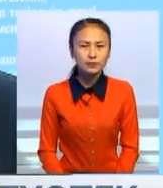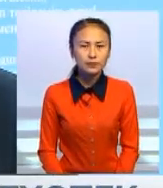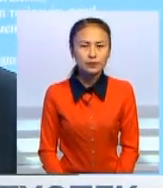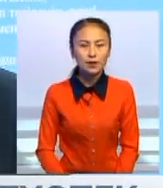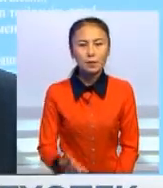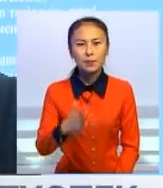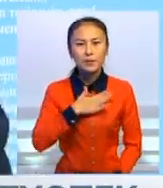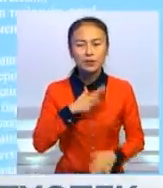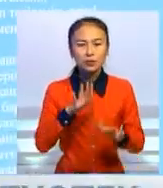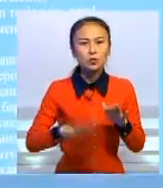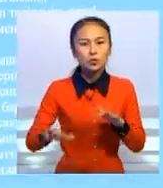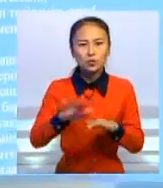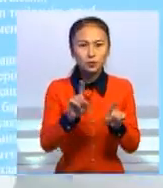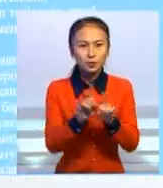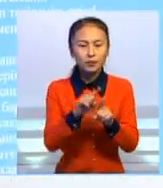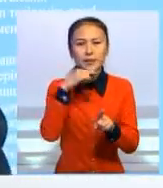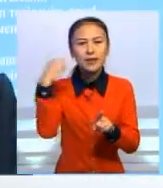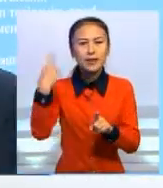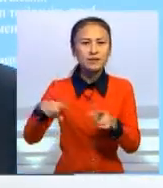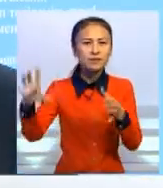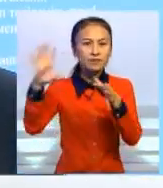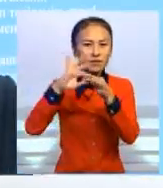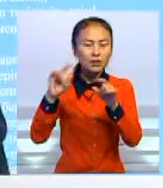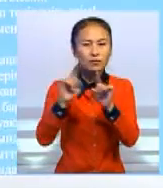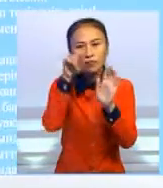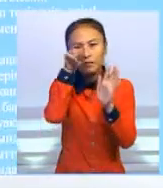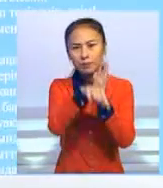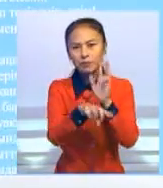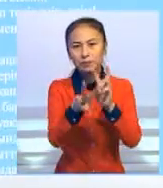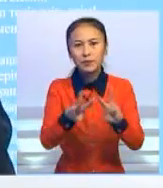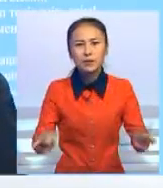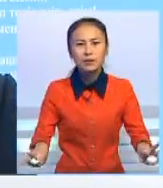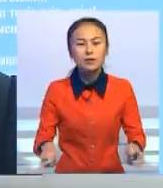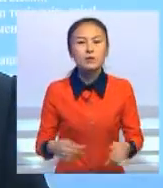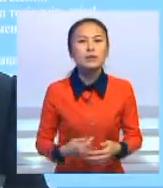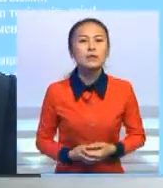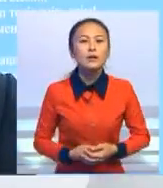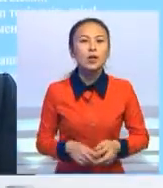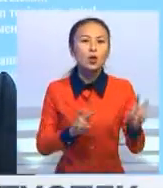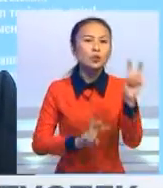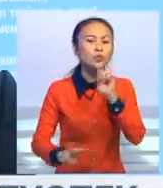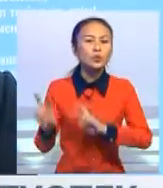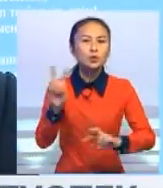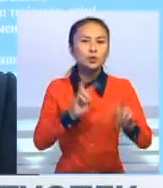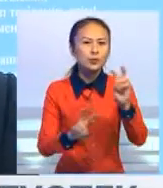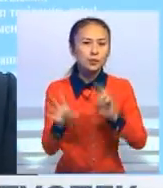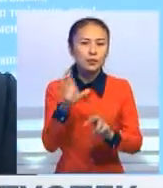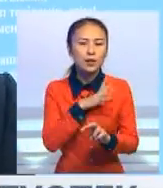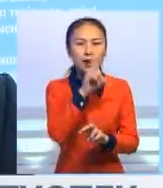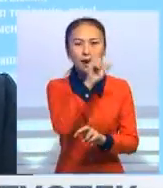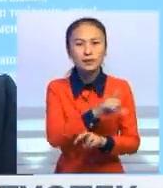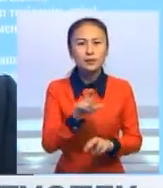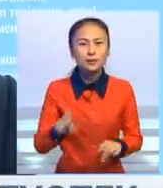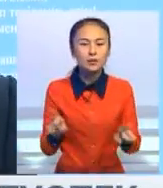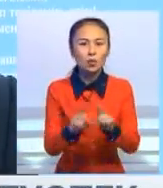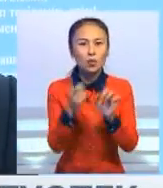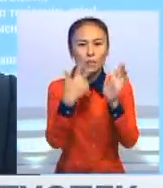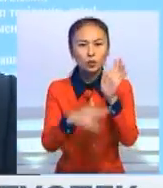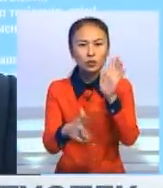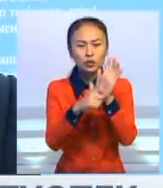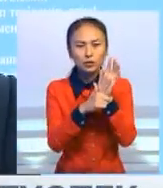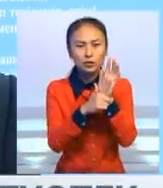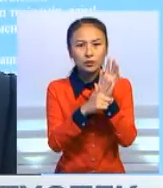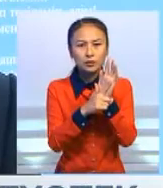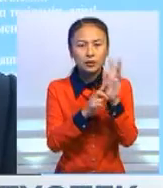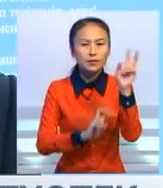Біздің жағымыздан осы Россия Федерациясының ішкі істер министрлігінің іздеуге салған азаматтарының 37-сі